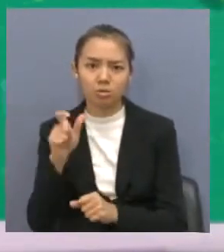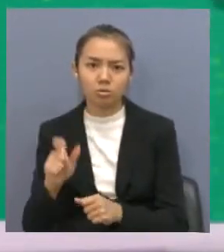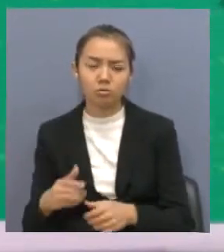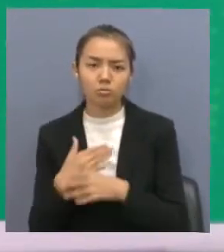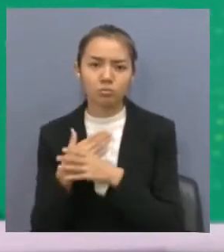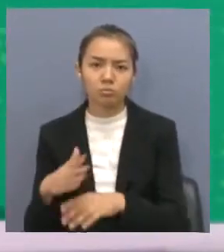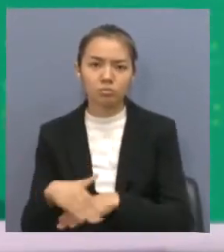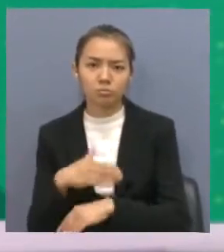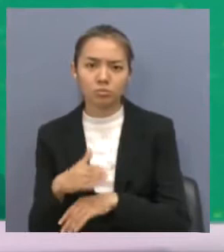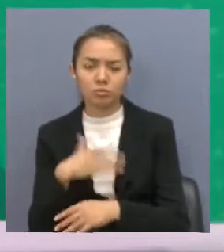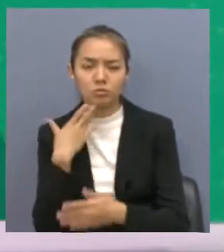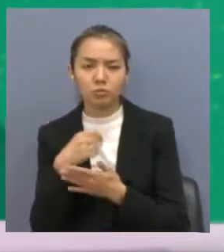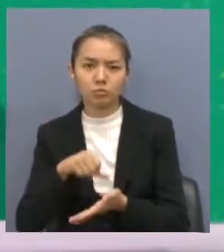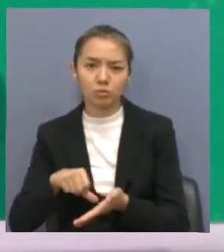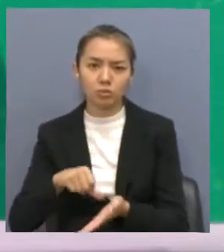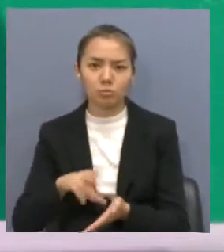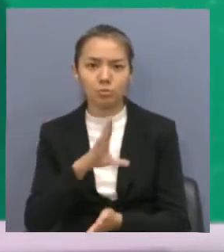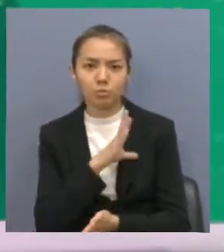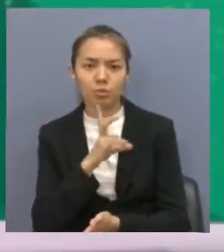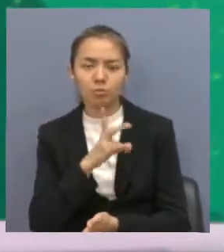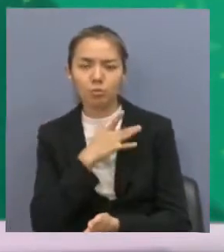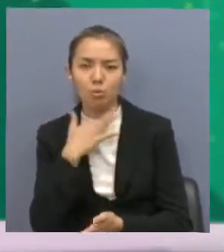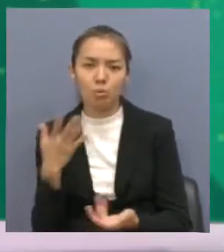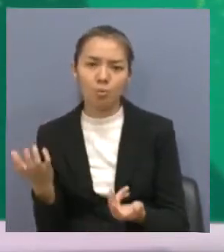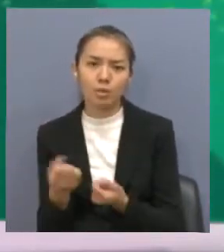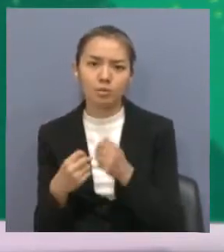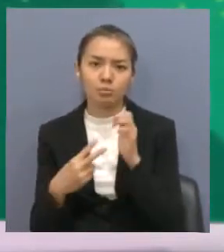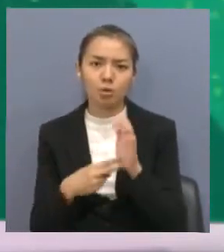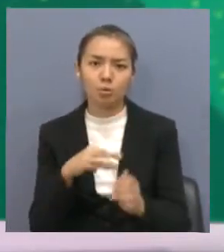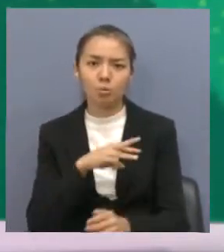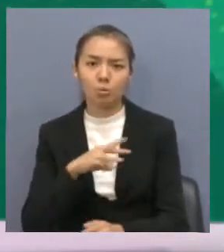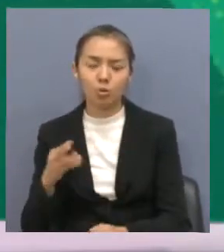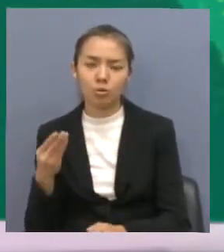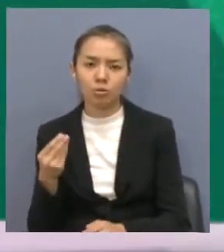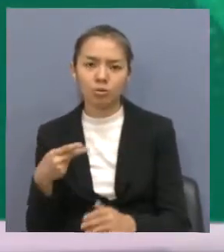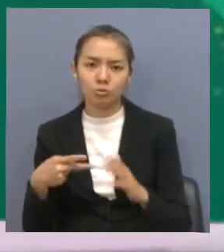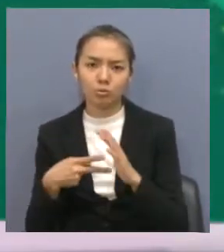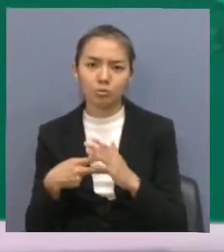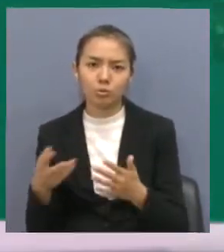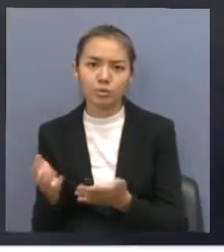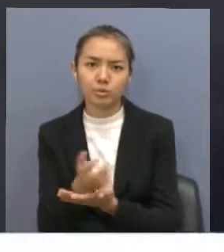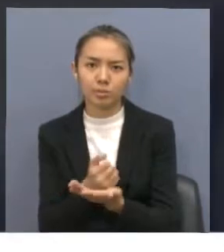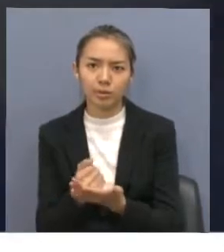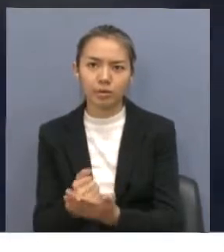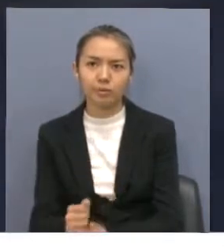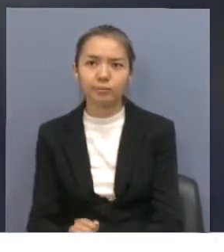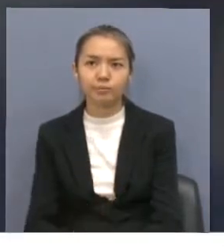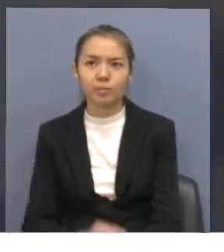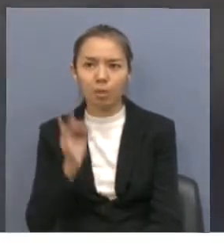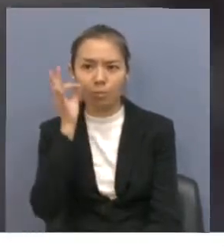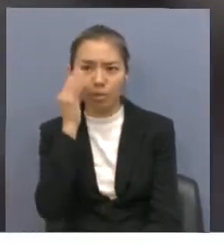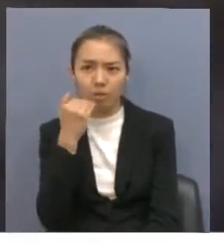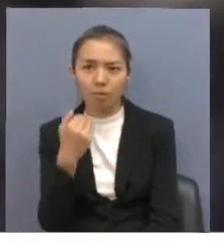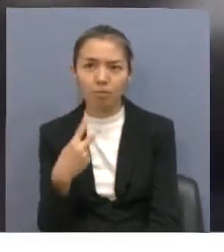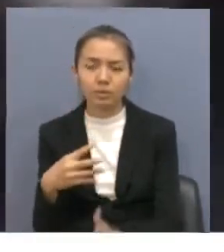қайырымдылық шарасына өз үлесін қосты. Сөйтіп көптің қолдауымен 17 миллион теңге көлемінде қаражат жиналған. Еске сала